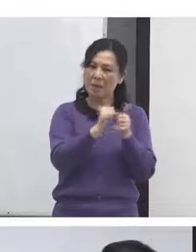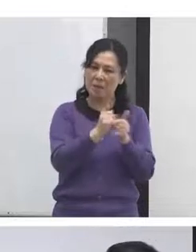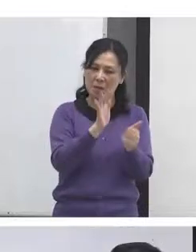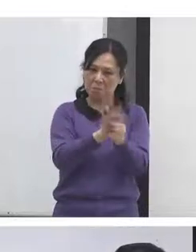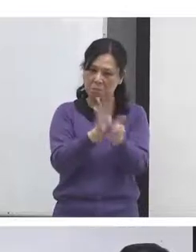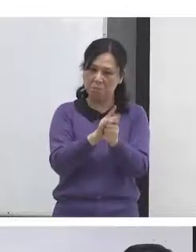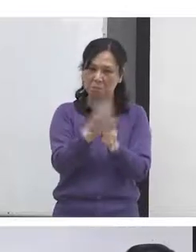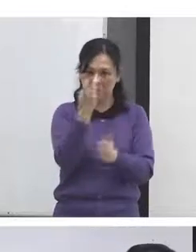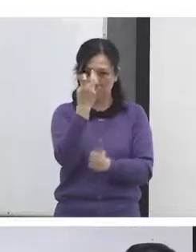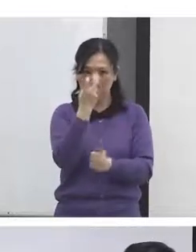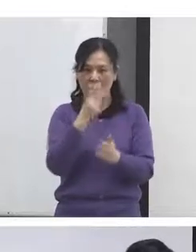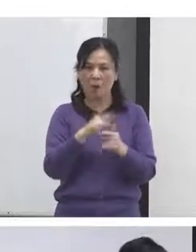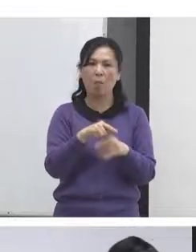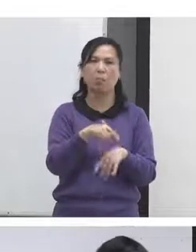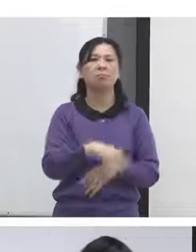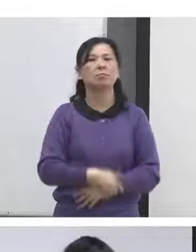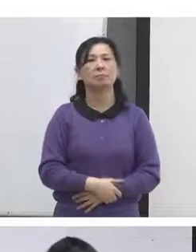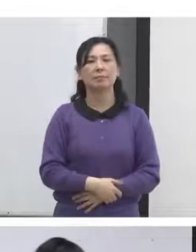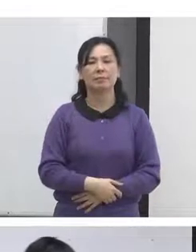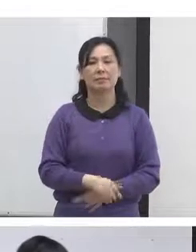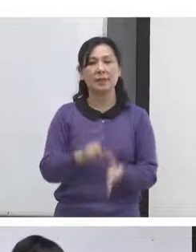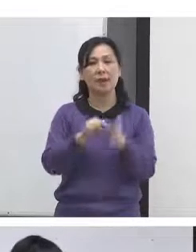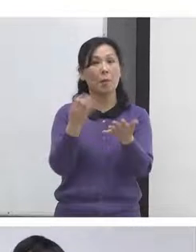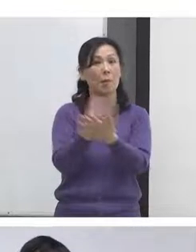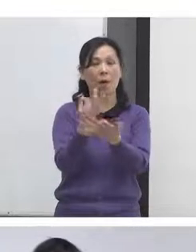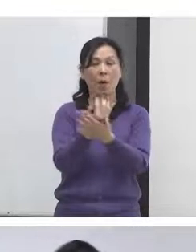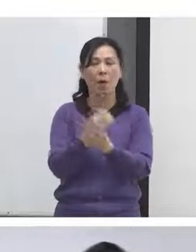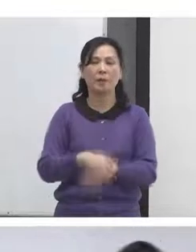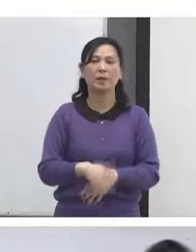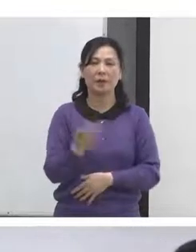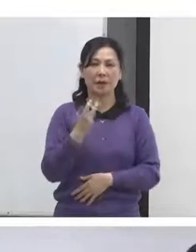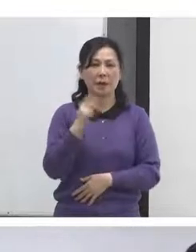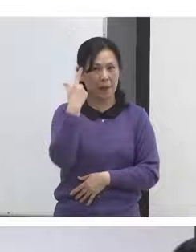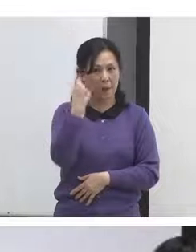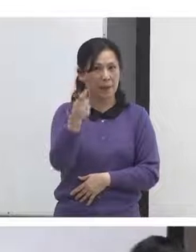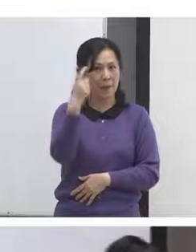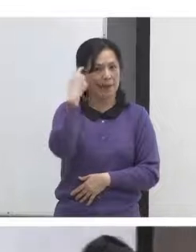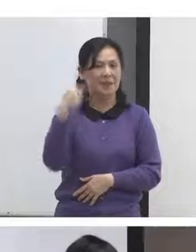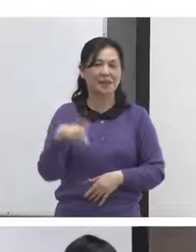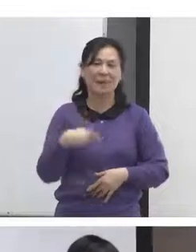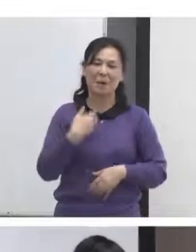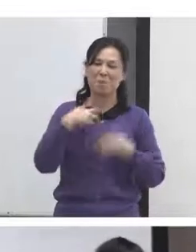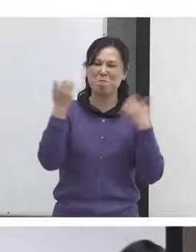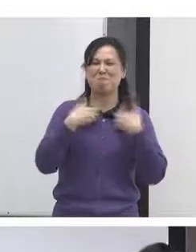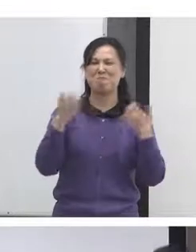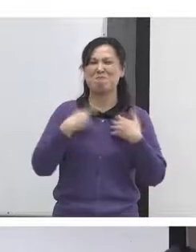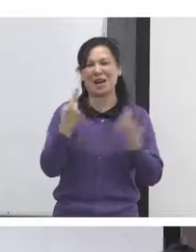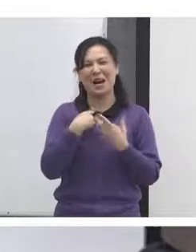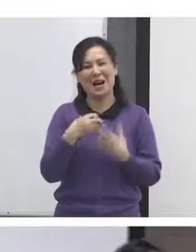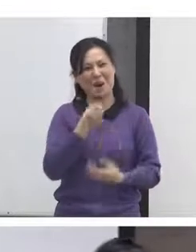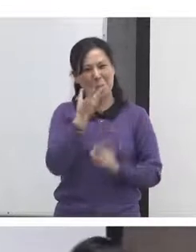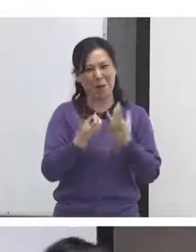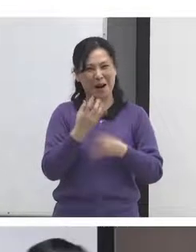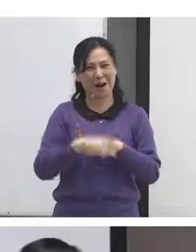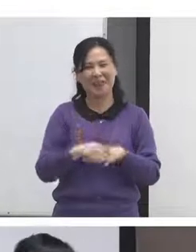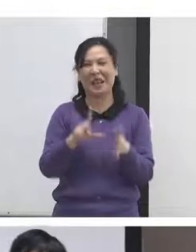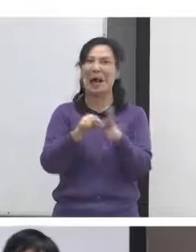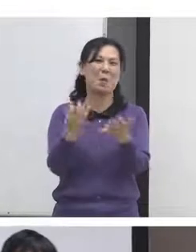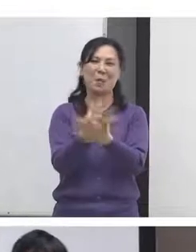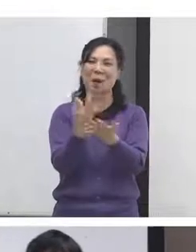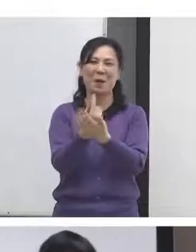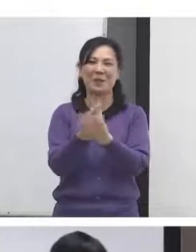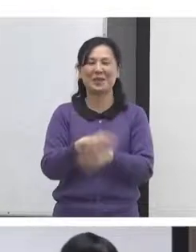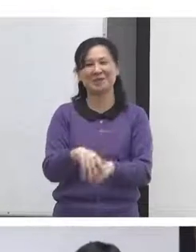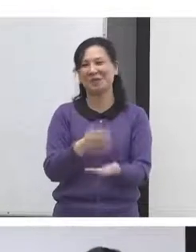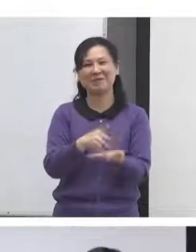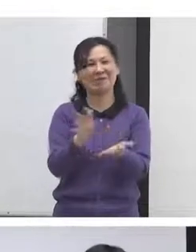来。好，因为时间限制，所以我刚本来想发表一些心理上不爽的地方，但好像没什么时间了，那就完，那就先这样